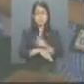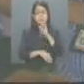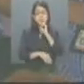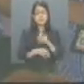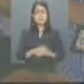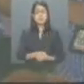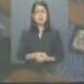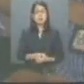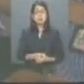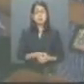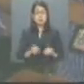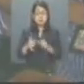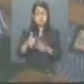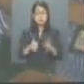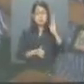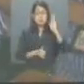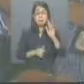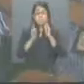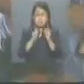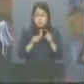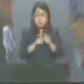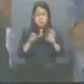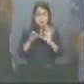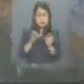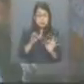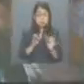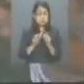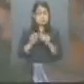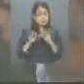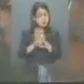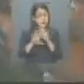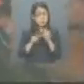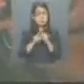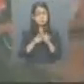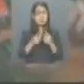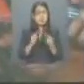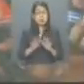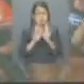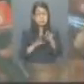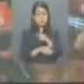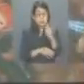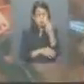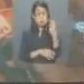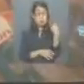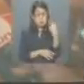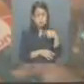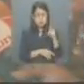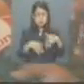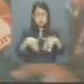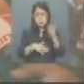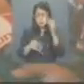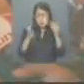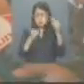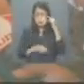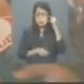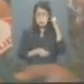ม้ผู้อภิปรายจะซ้ำกันเนื้อหาไม่ต่างกันมากนักแต่ข้อสังเกตทั้งหมดล้วนเป็นประโยชน์กับประชาชนในการตัดสินใจเลือกส